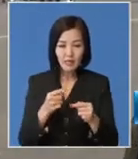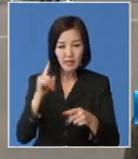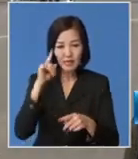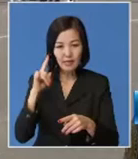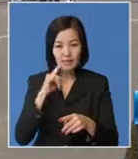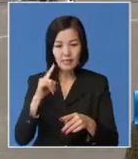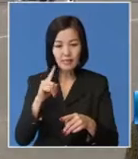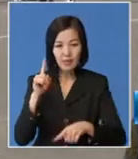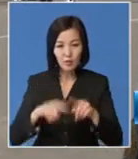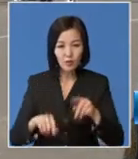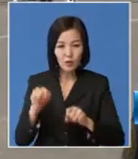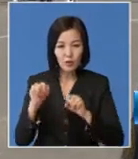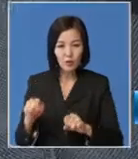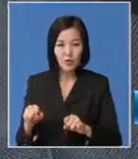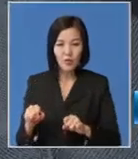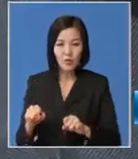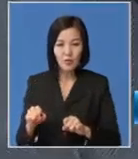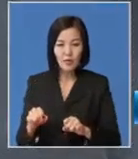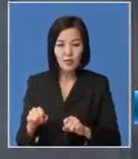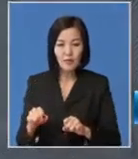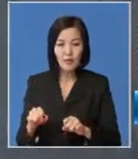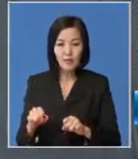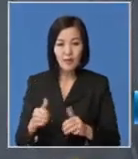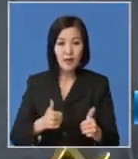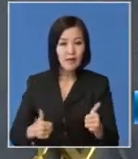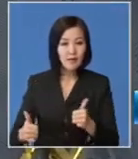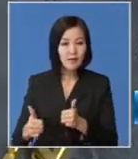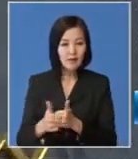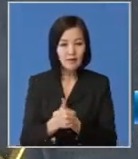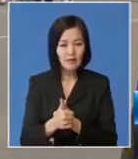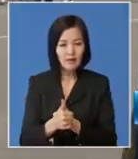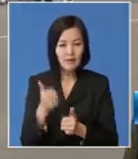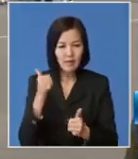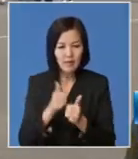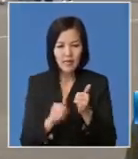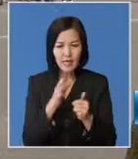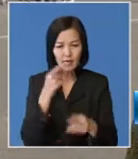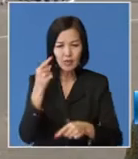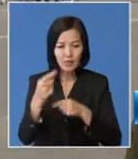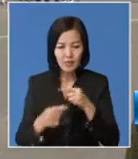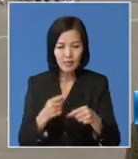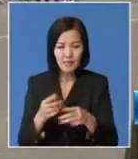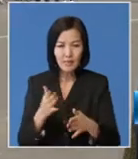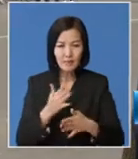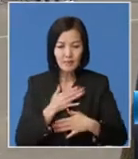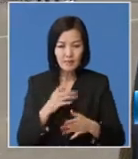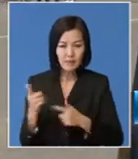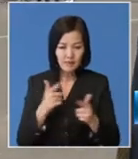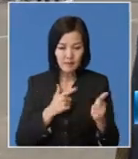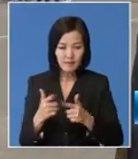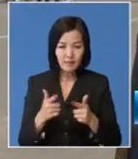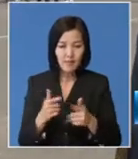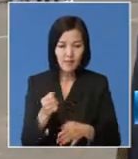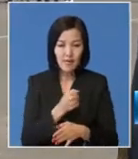еліміздің отан қорғауында алғы шептердеміз. Әрқашанда біздер отан қорғауға дайынбыз. Біздің